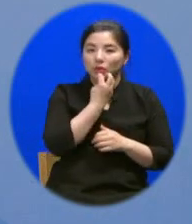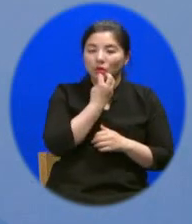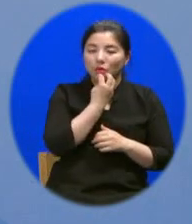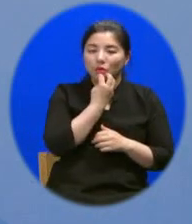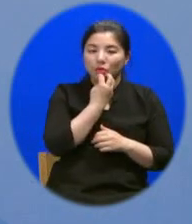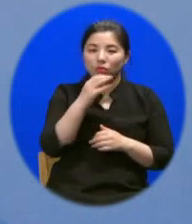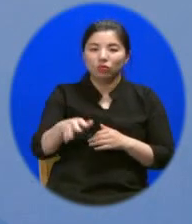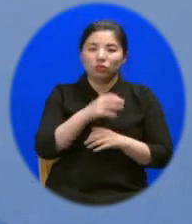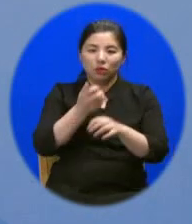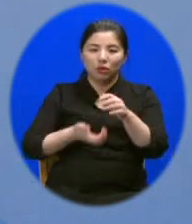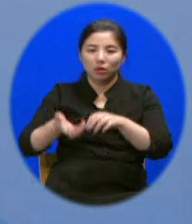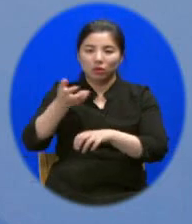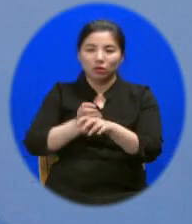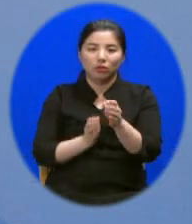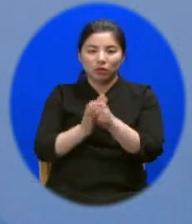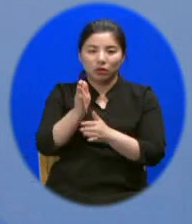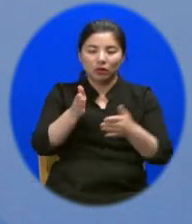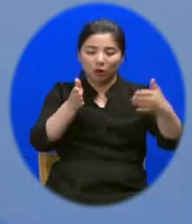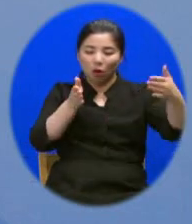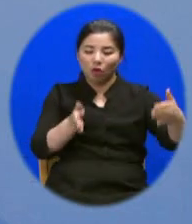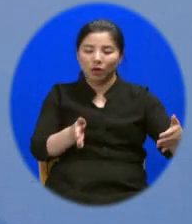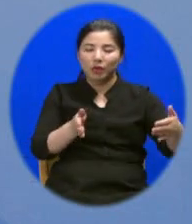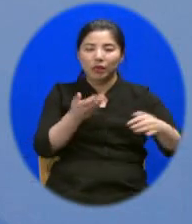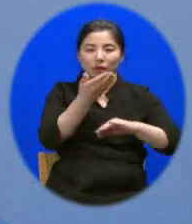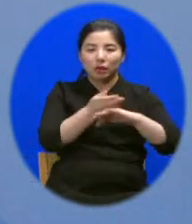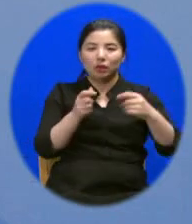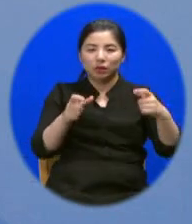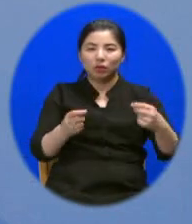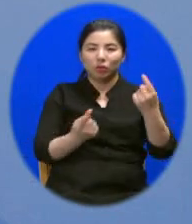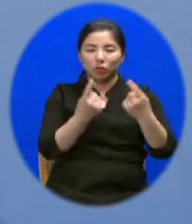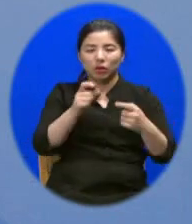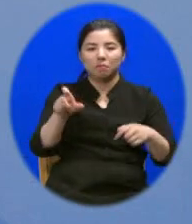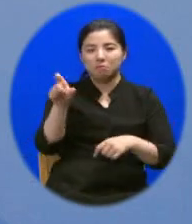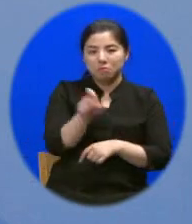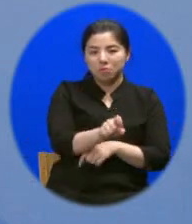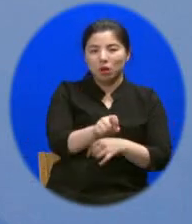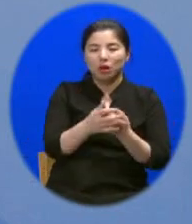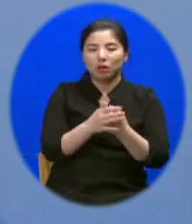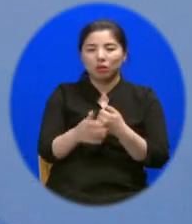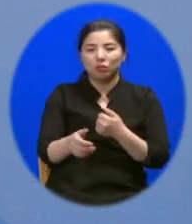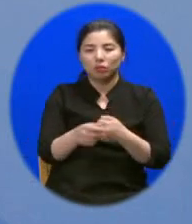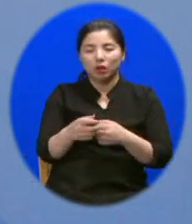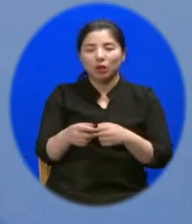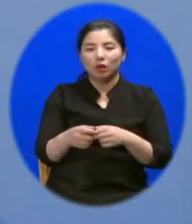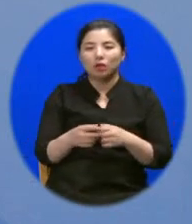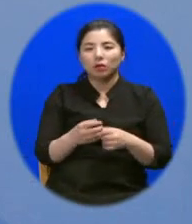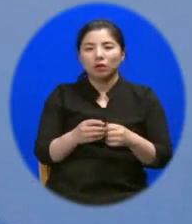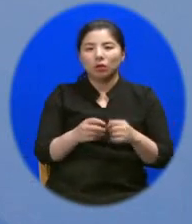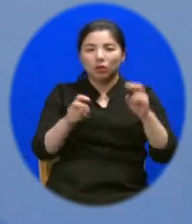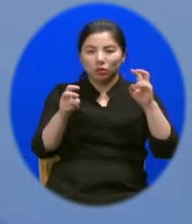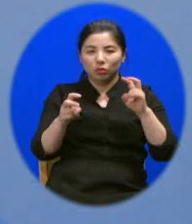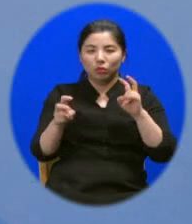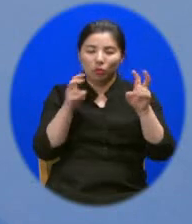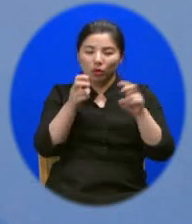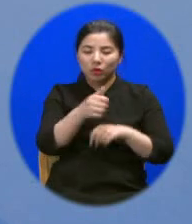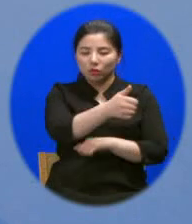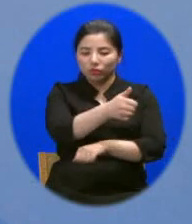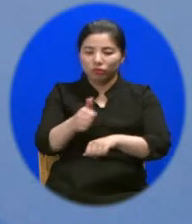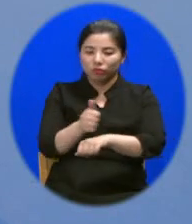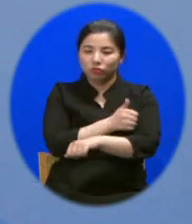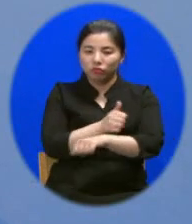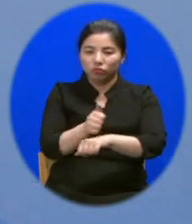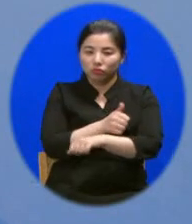우리 혁신 도시와의 거리가 다른 지역보다는 빠르기 때문에 좀 7 태그 응을 하는 그와 같은